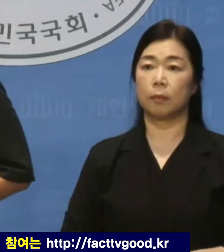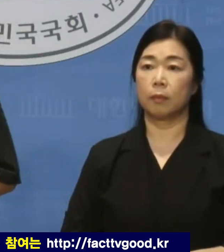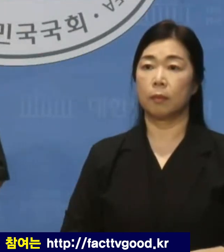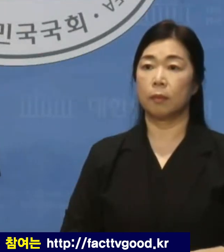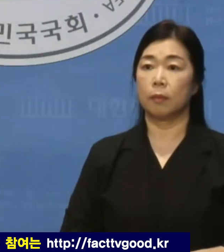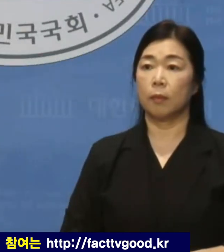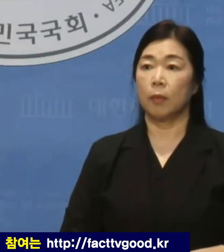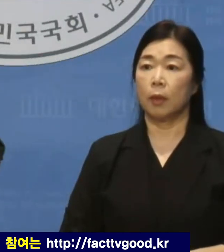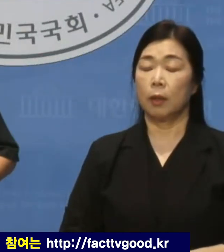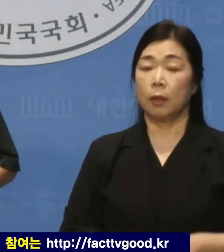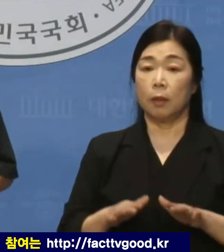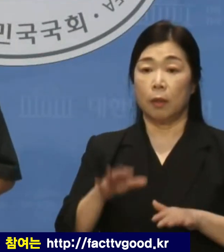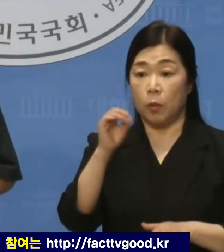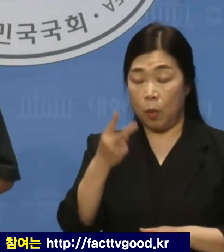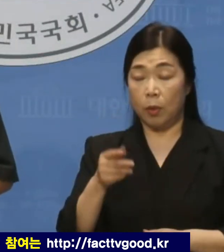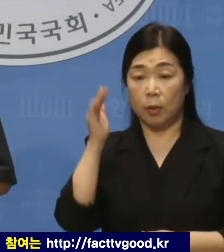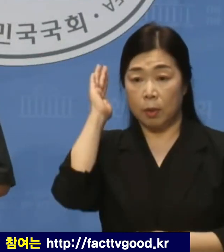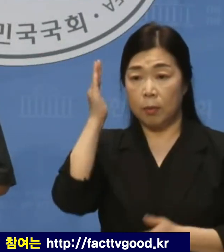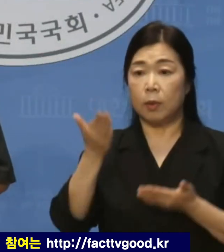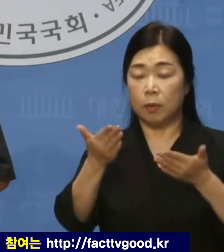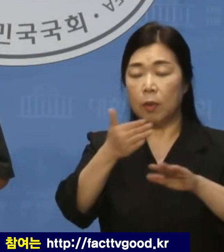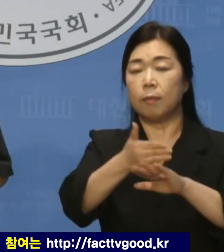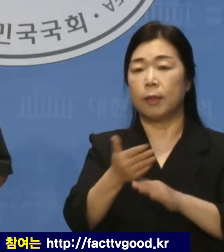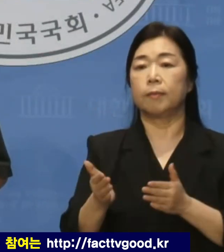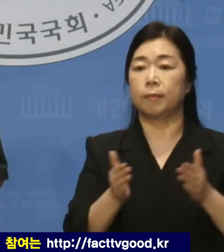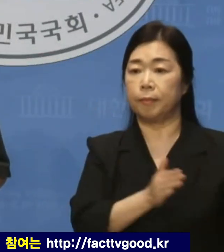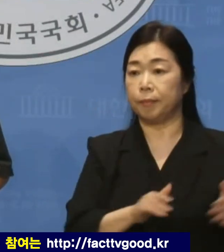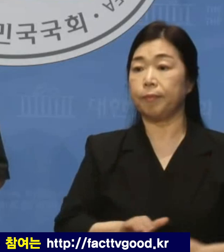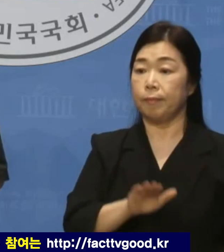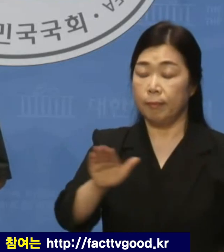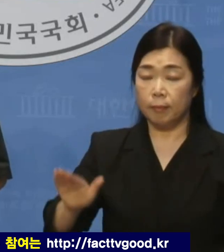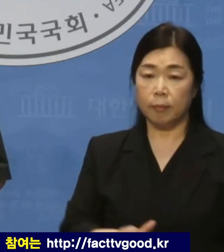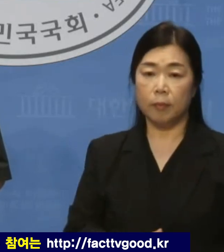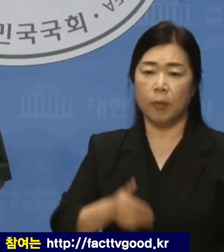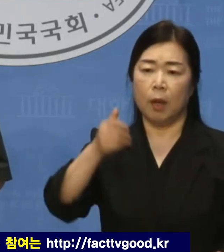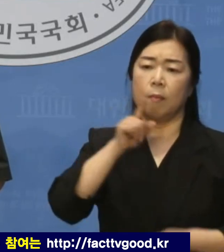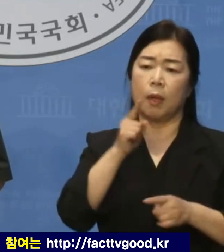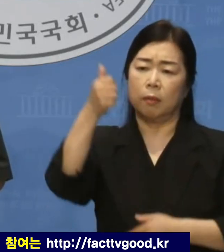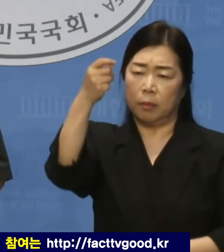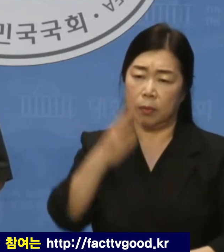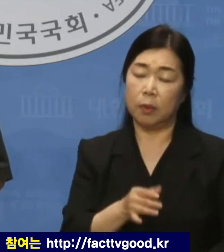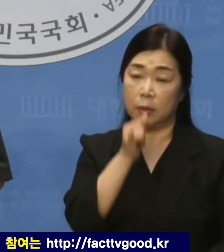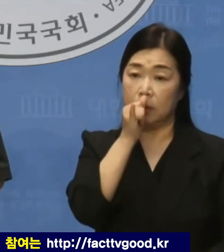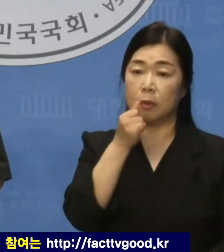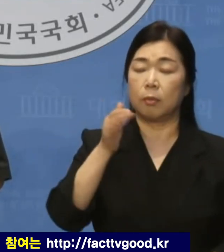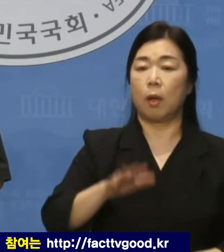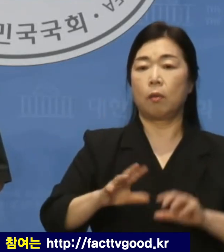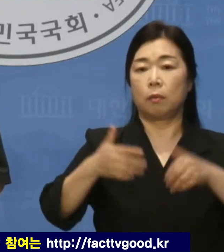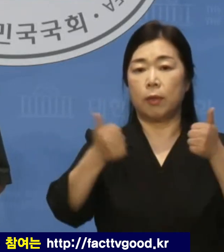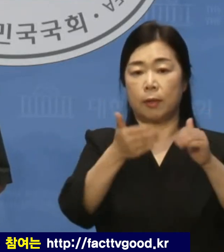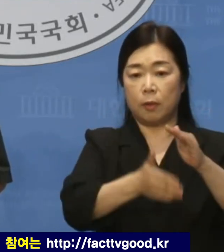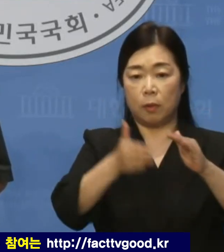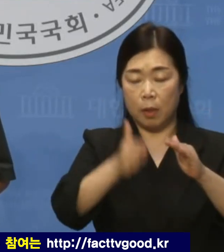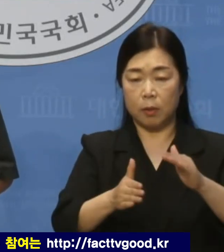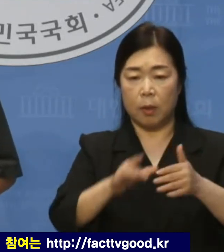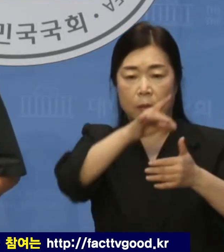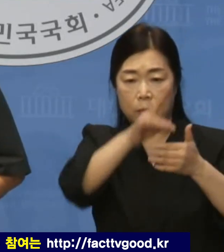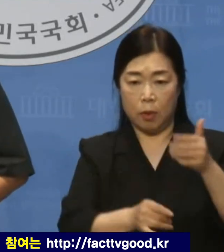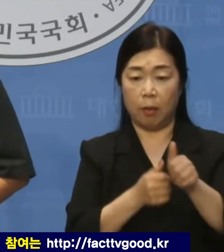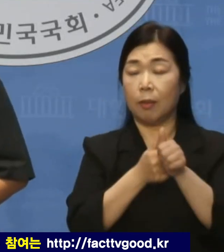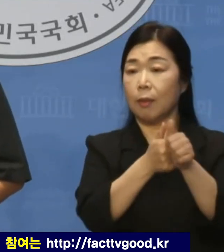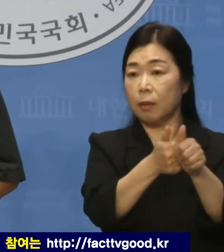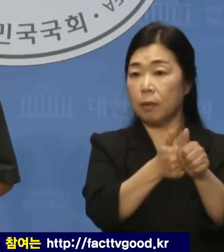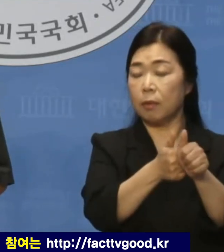네, 김현숙 당 용인상 대표님 말씀 감사합니다. 네, 저희는 여러 번 말씀드린 것처럼 국회의 정상적인